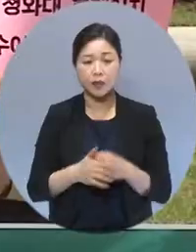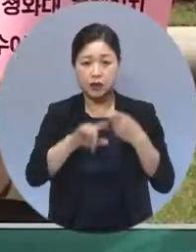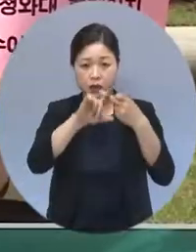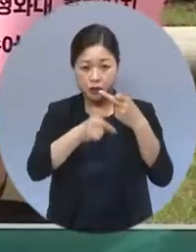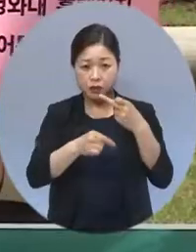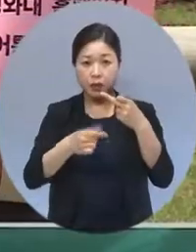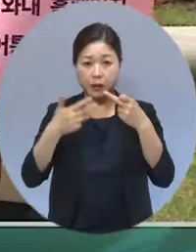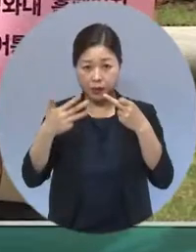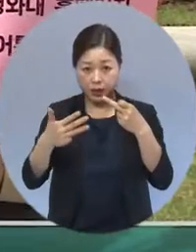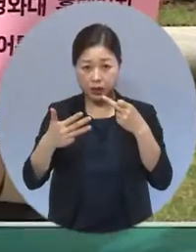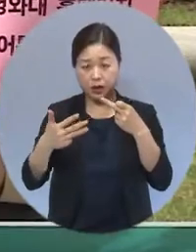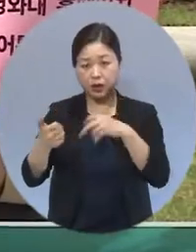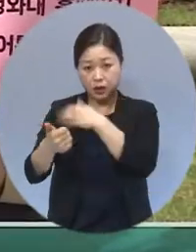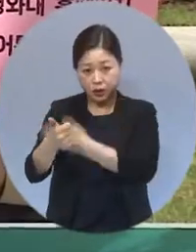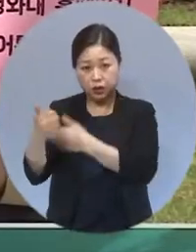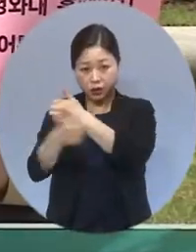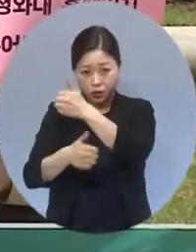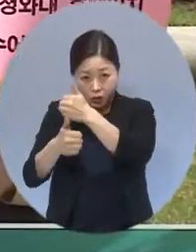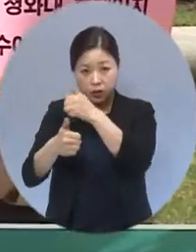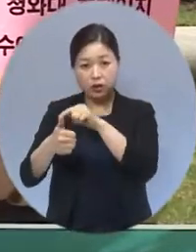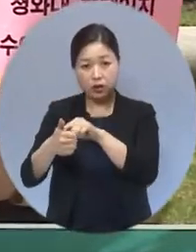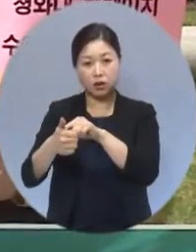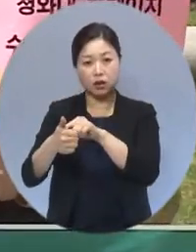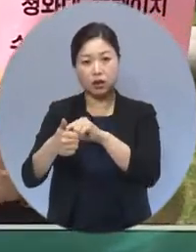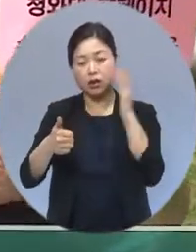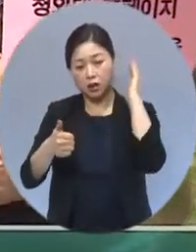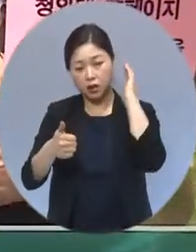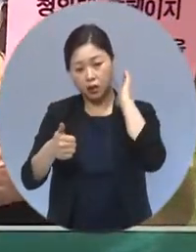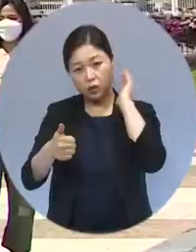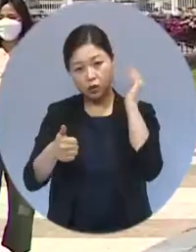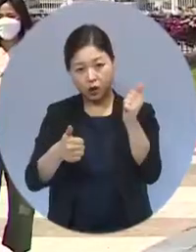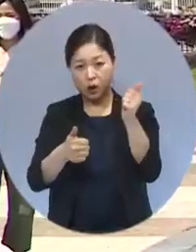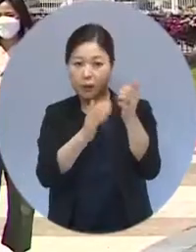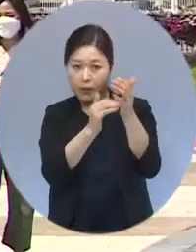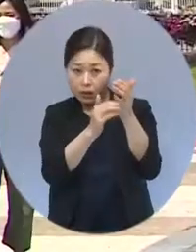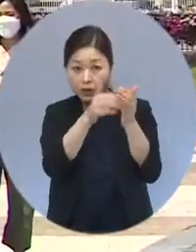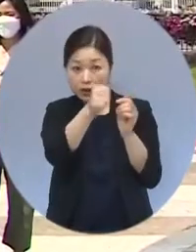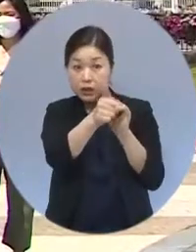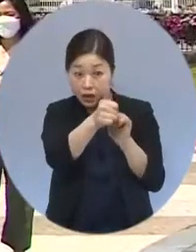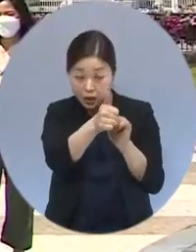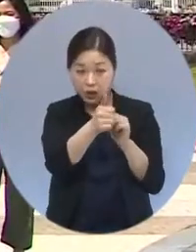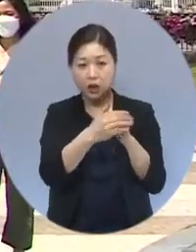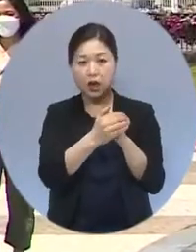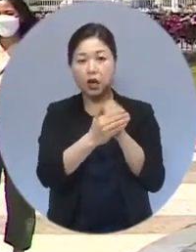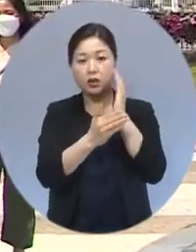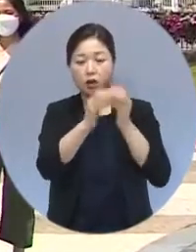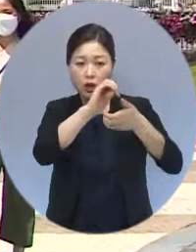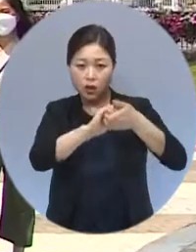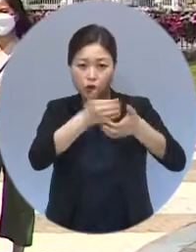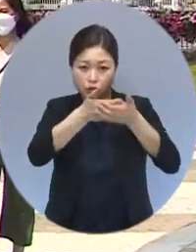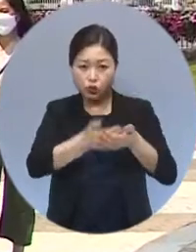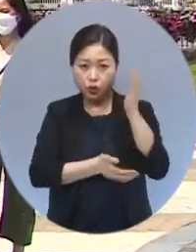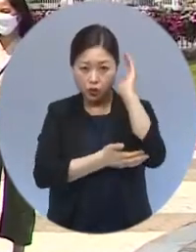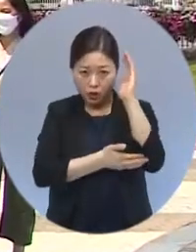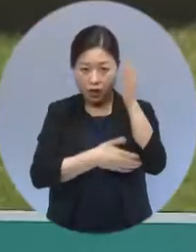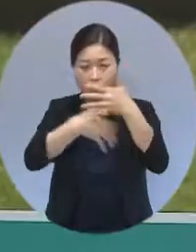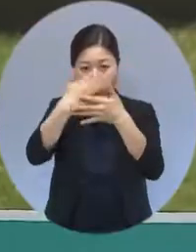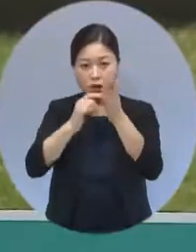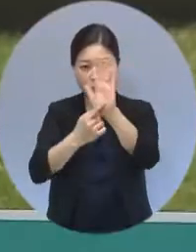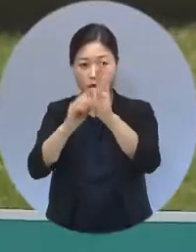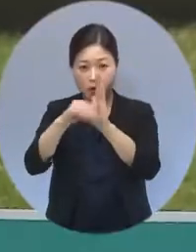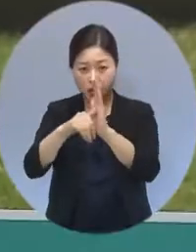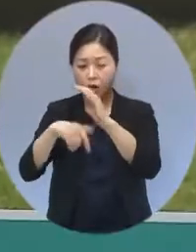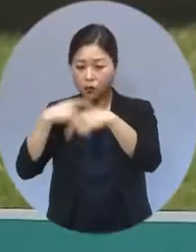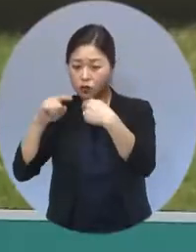8일 인권위는 대통령 비서실장에게 청와대 주요 연설을 생중계하거나 영상을 개시할 때 수어 통역을